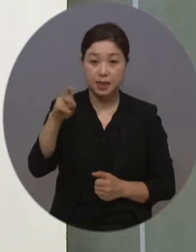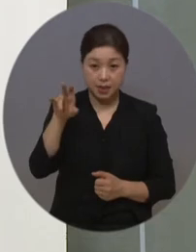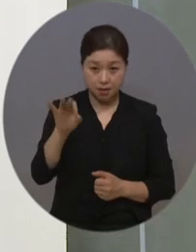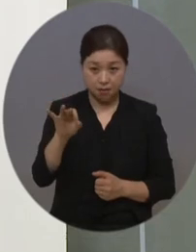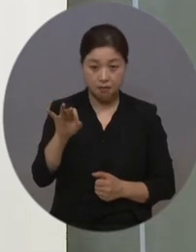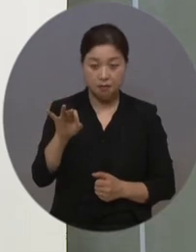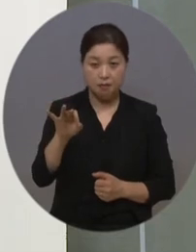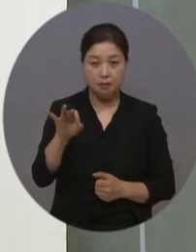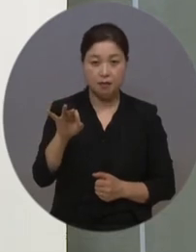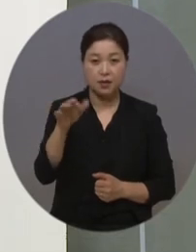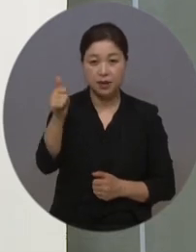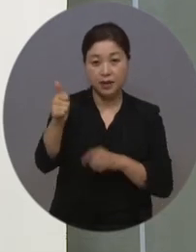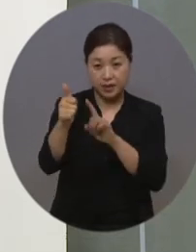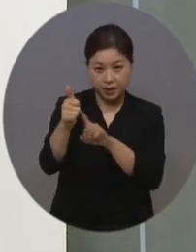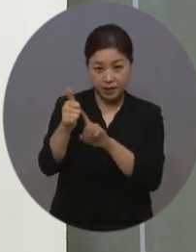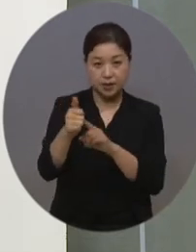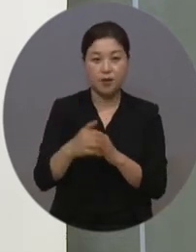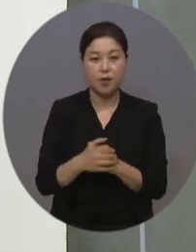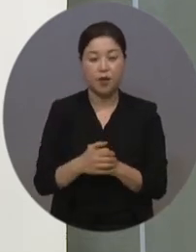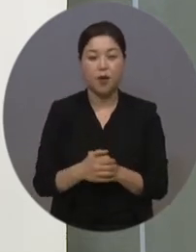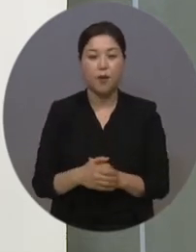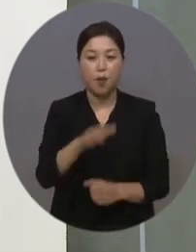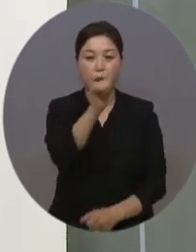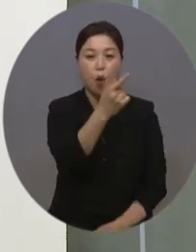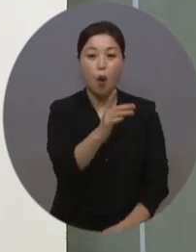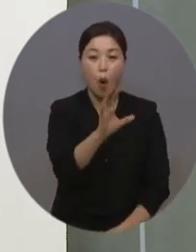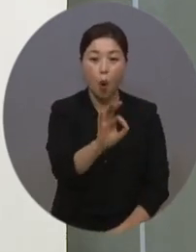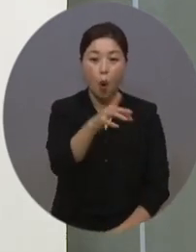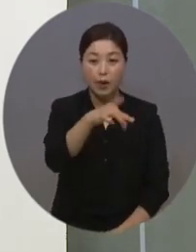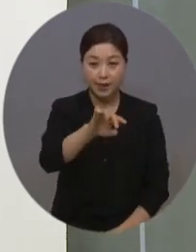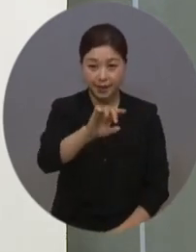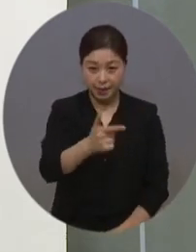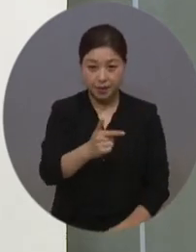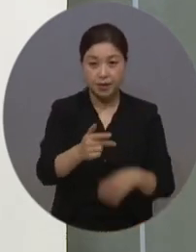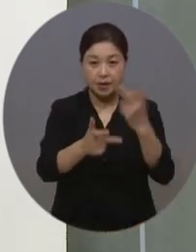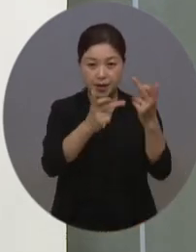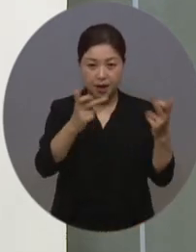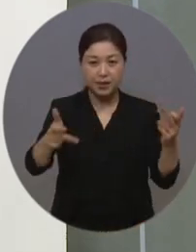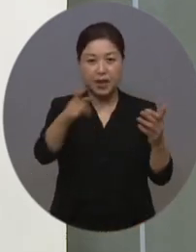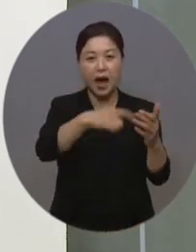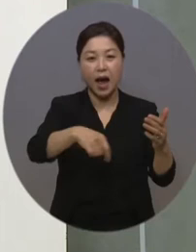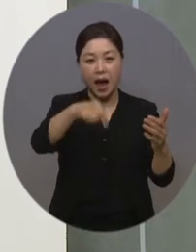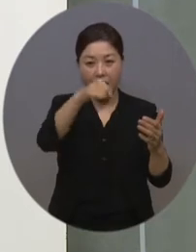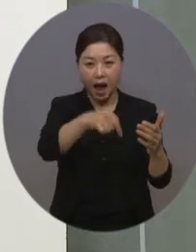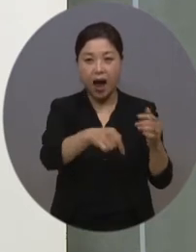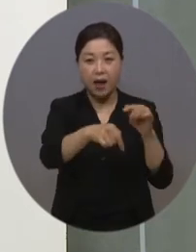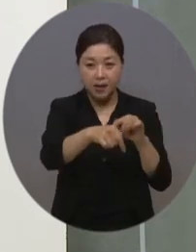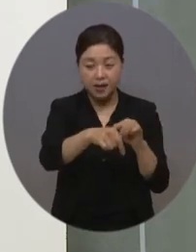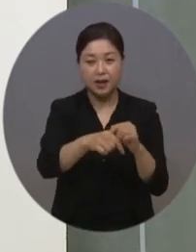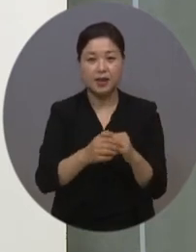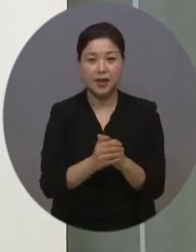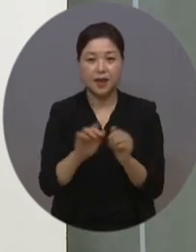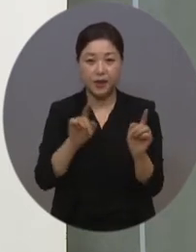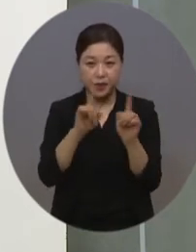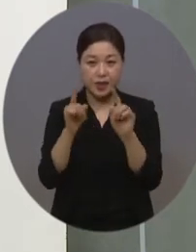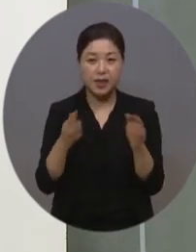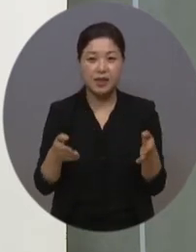그동안에 홍천이라든가 아주 그 깊은 산중에다가 필링 센터